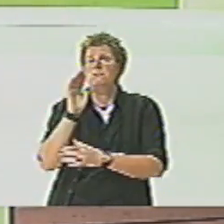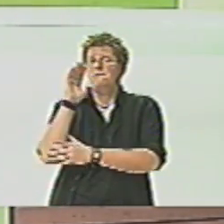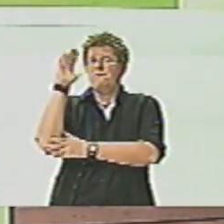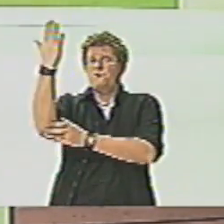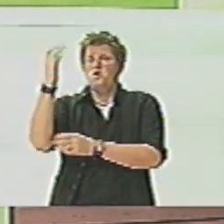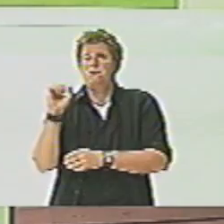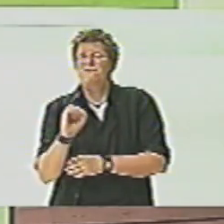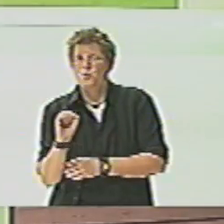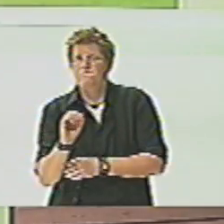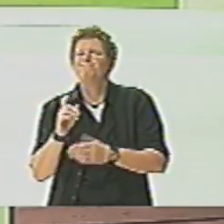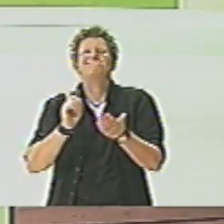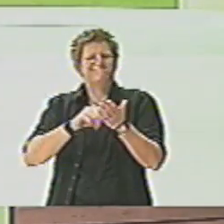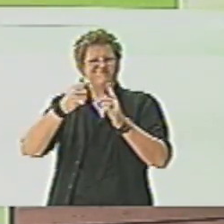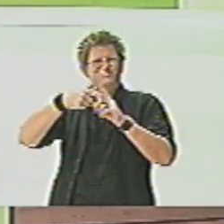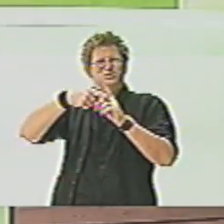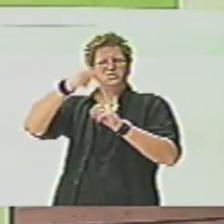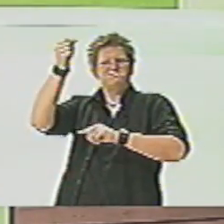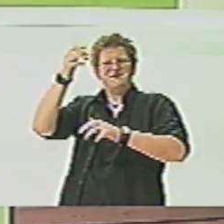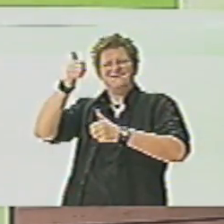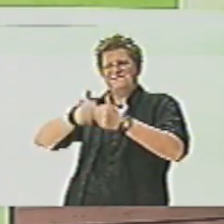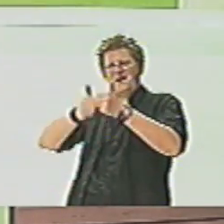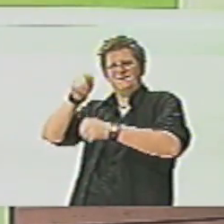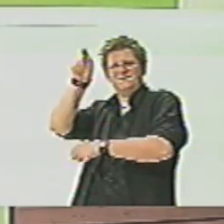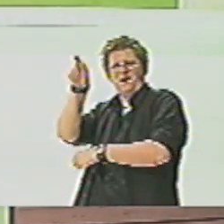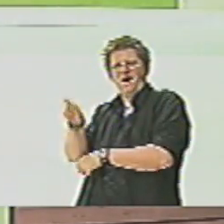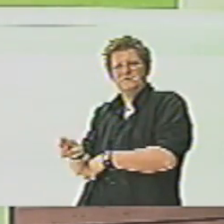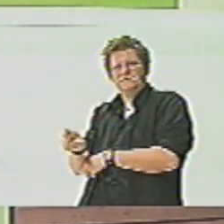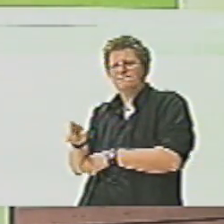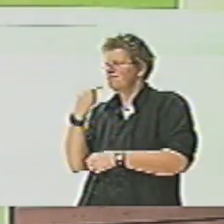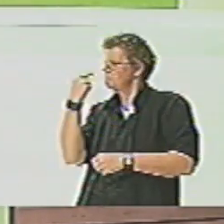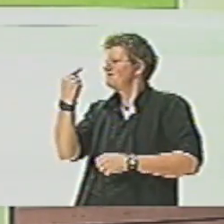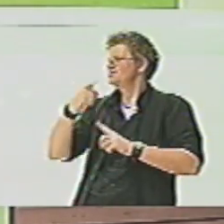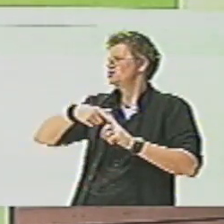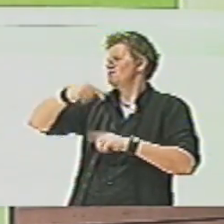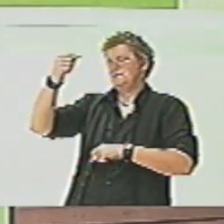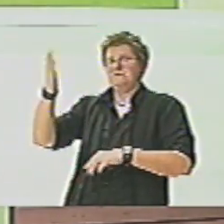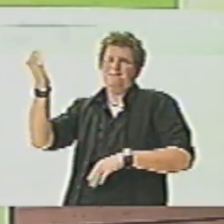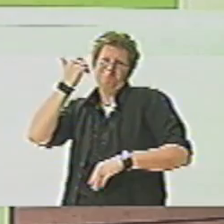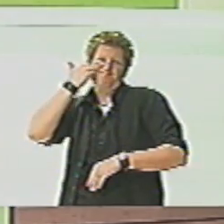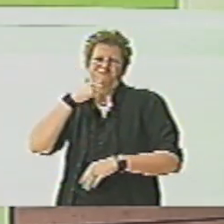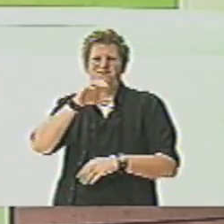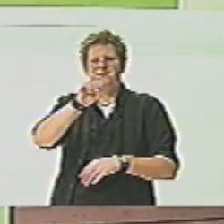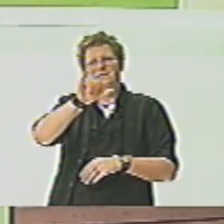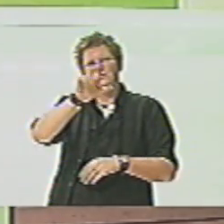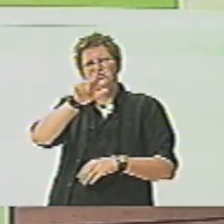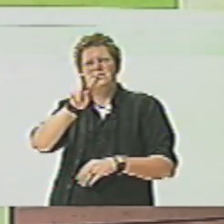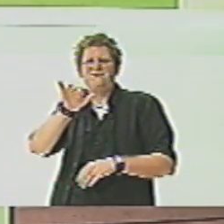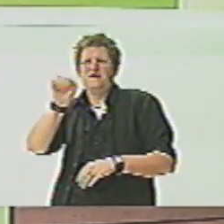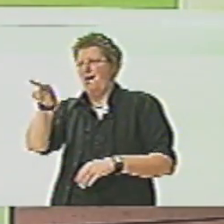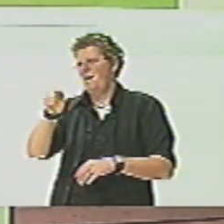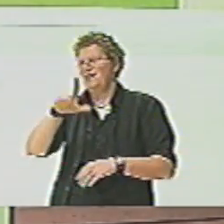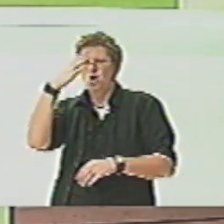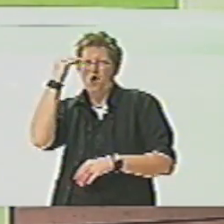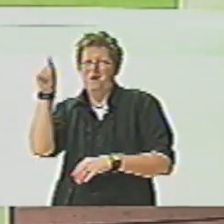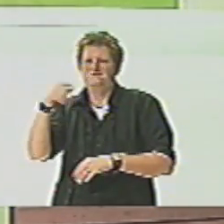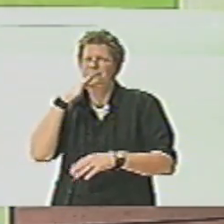hervorragenden Spitzenkandidatin und Verhandlungsführerin, die alles gegeben hat. Liebe Silvia, auch dir nochmal ein ganz großes Dank für deinen Einsatz.